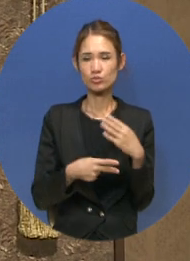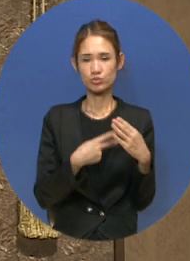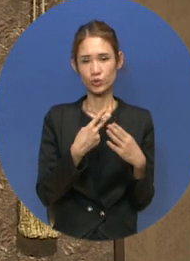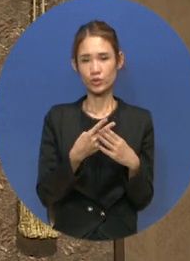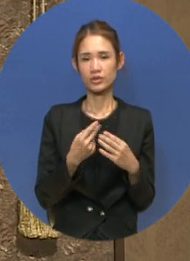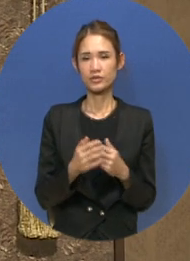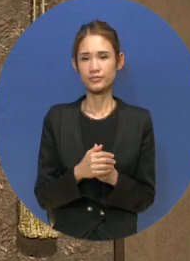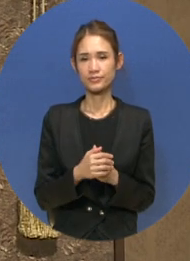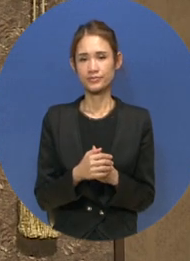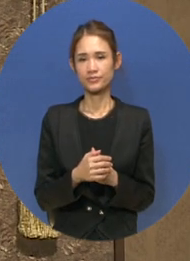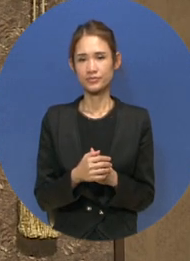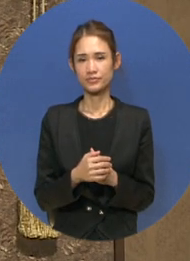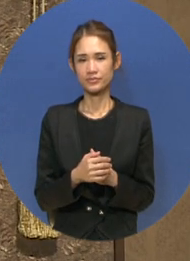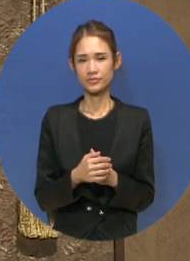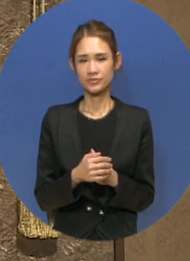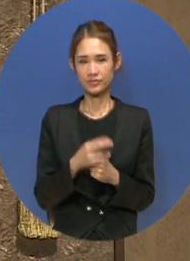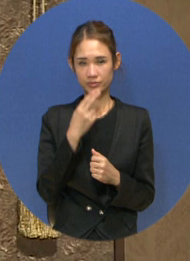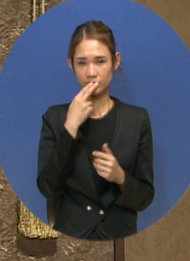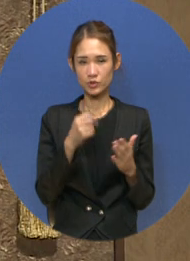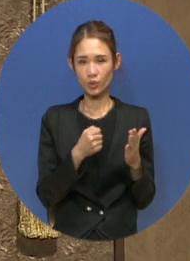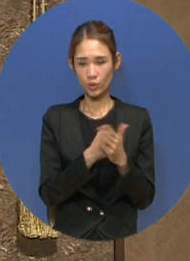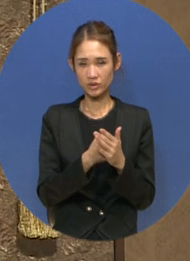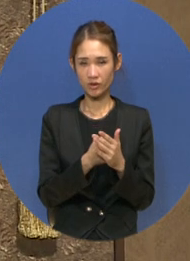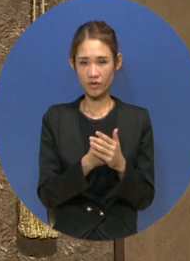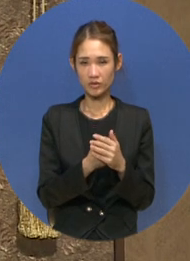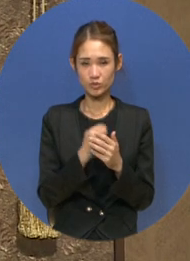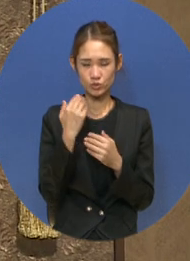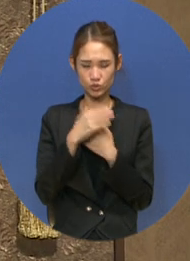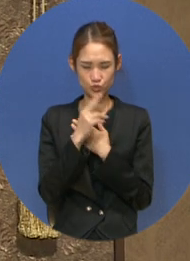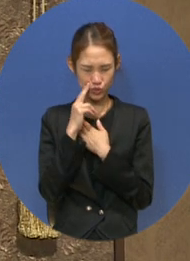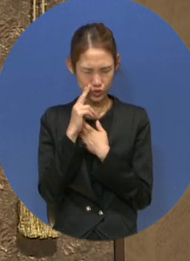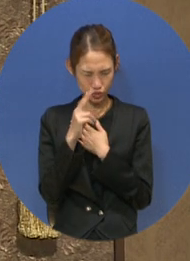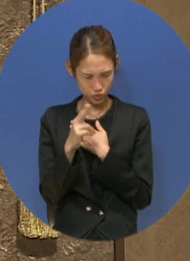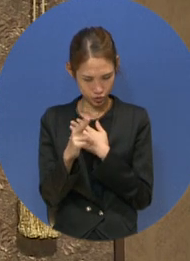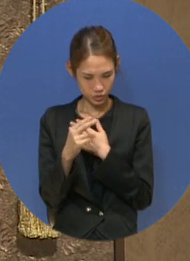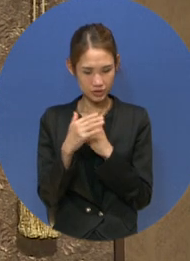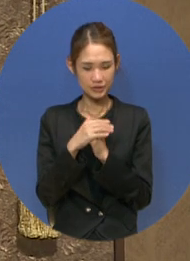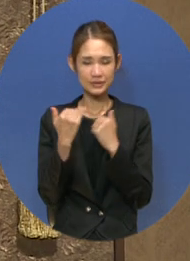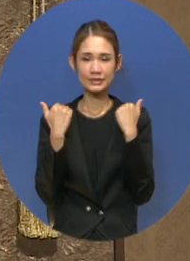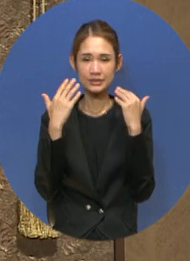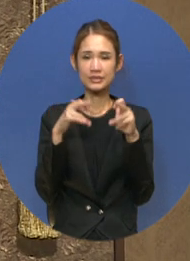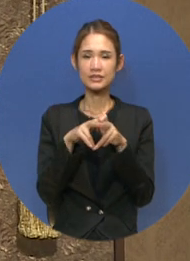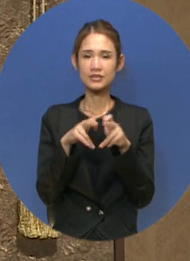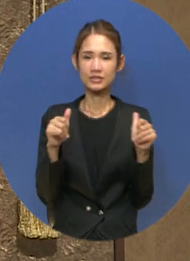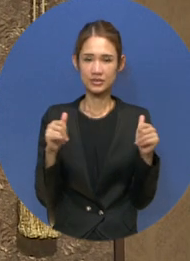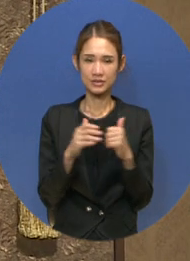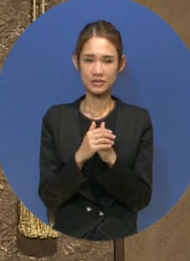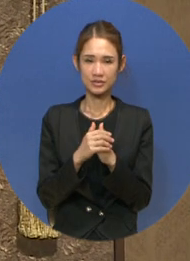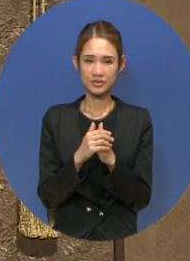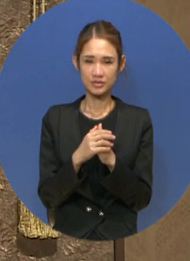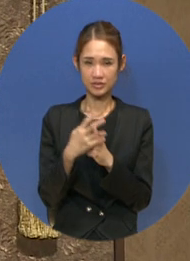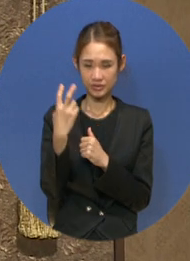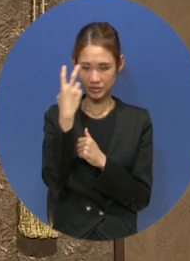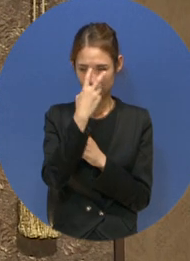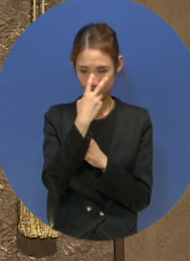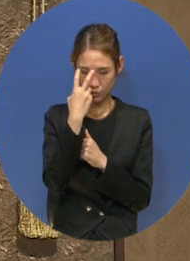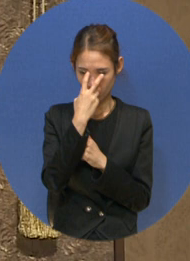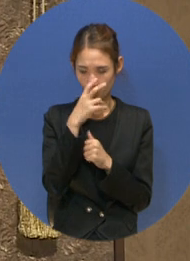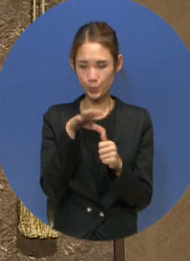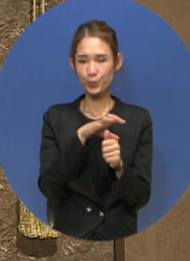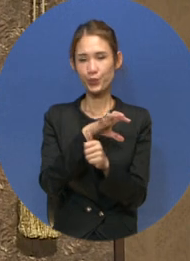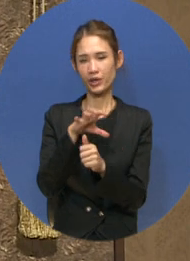얘기할 수 있습니다. 도전 행동을 갖고 있는 최중증 장애, 성인 장애 그